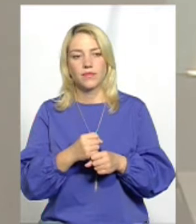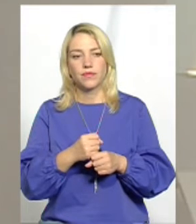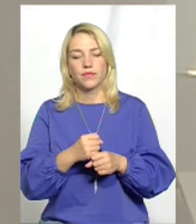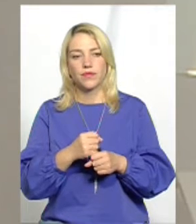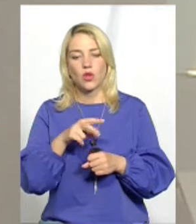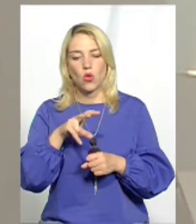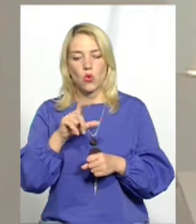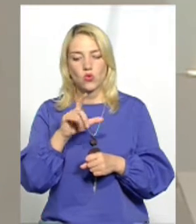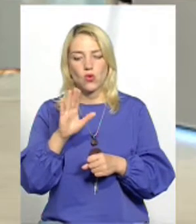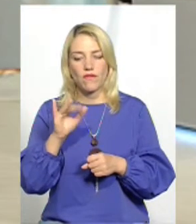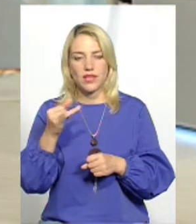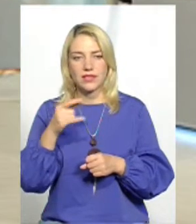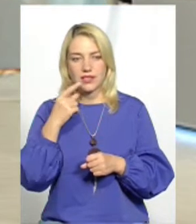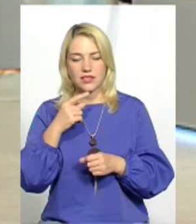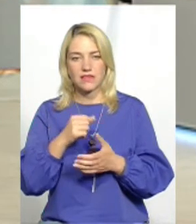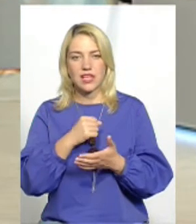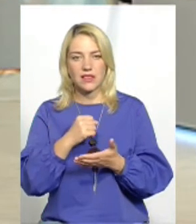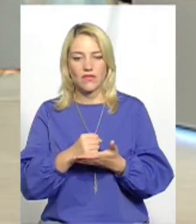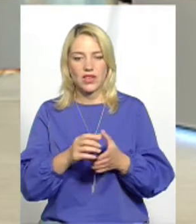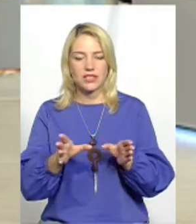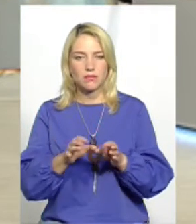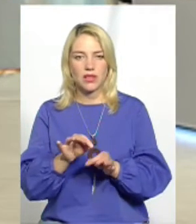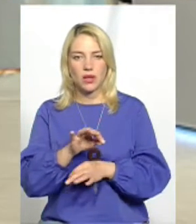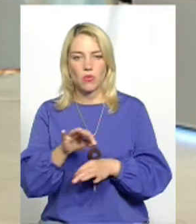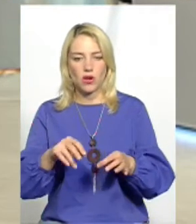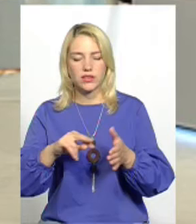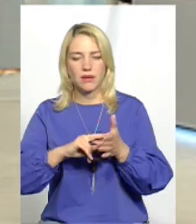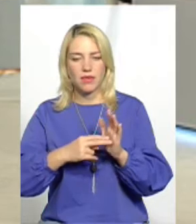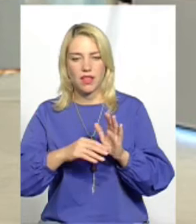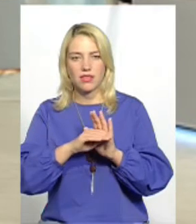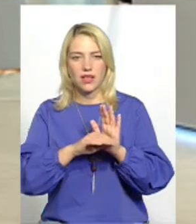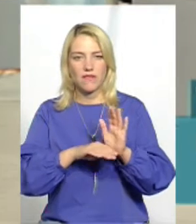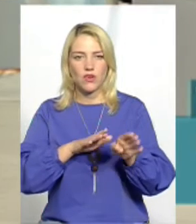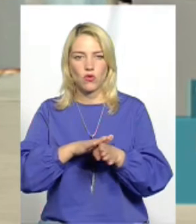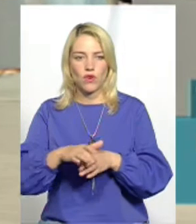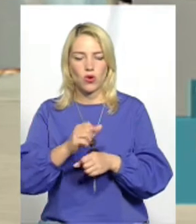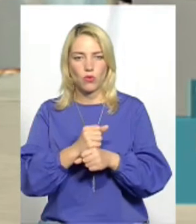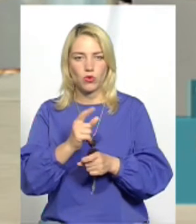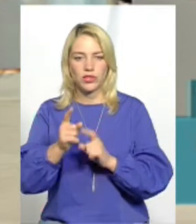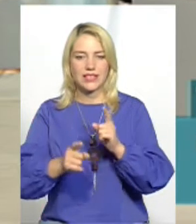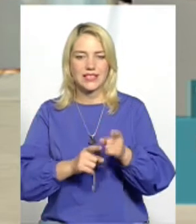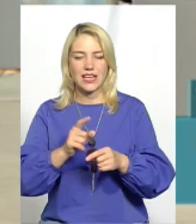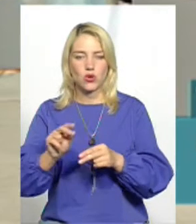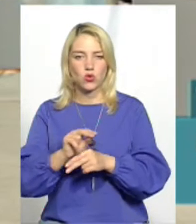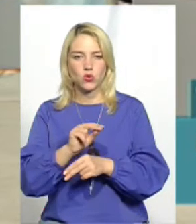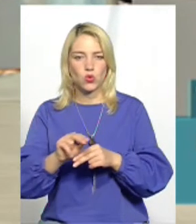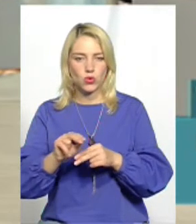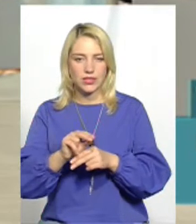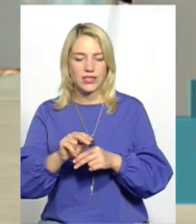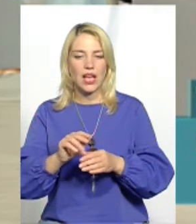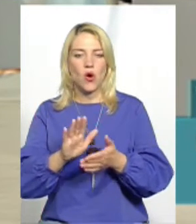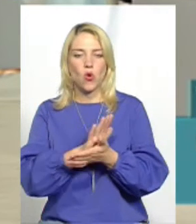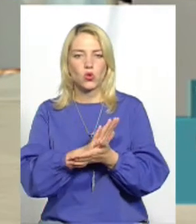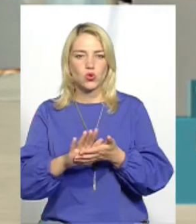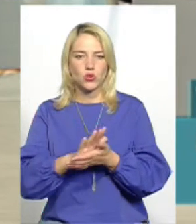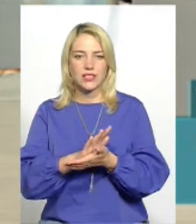Вадим Лозовий сказав, цитую, затверджено спільний проект та план-графік виконання роботи з реконструкції